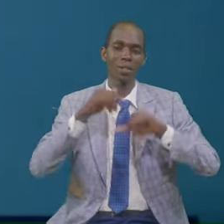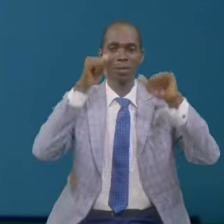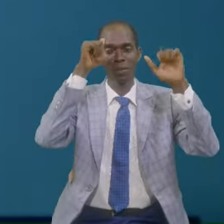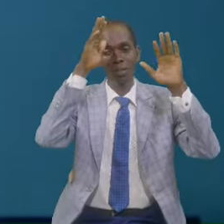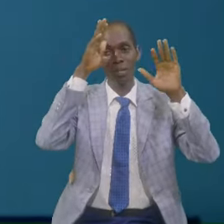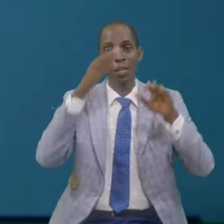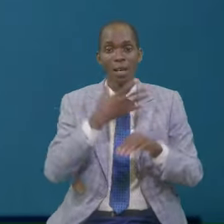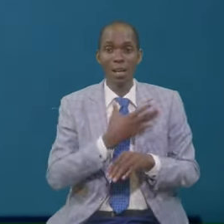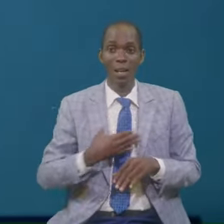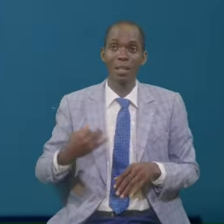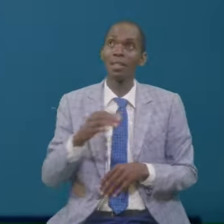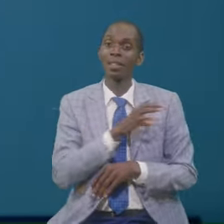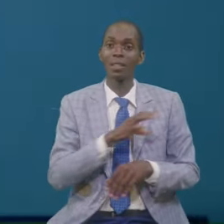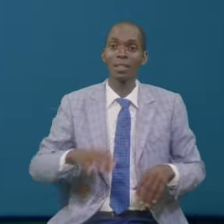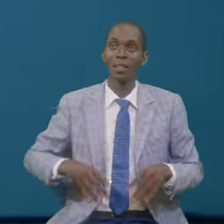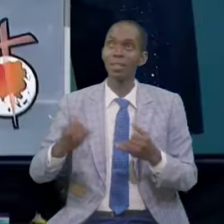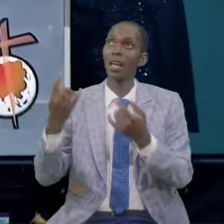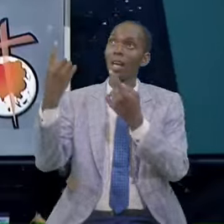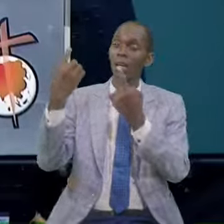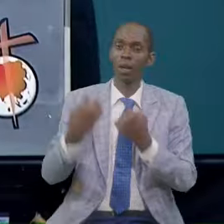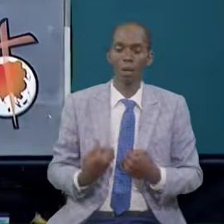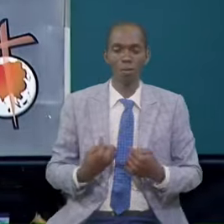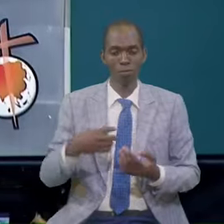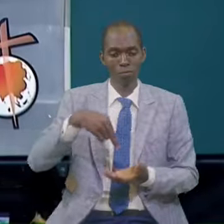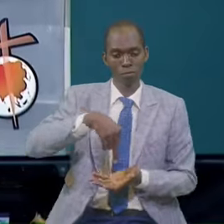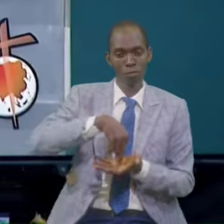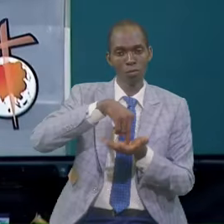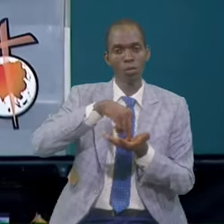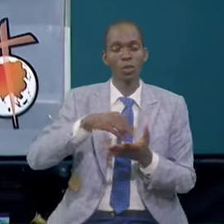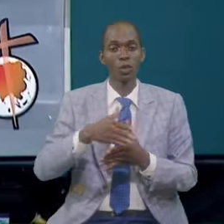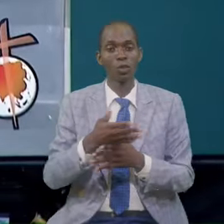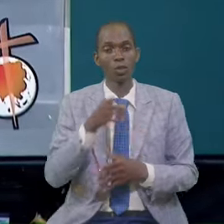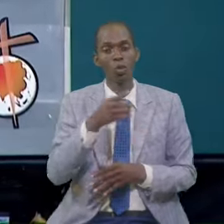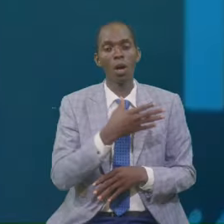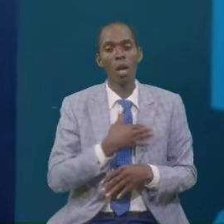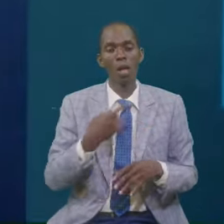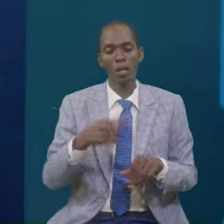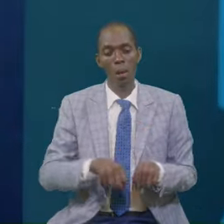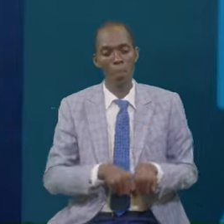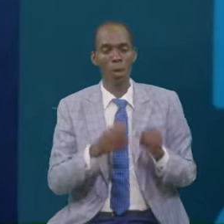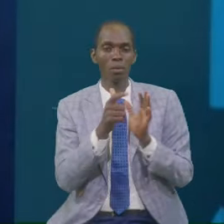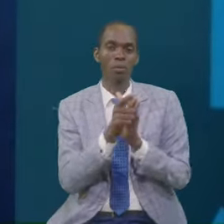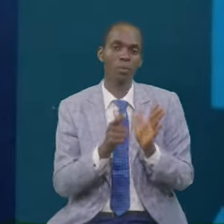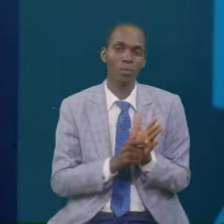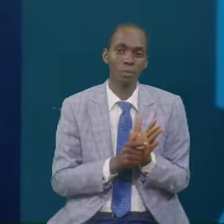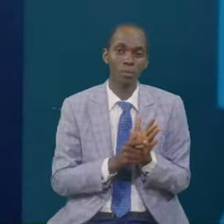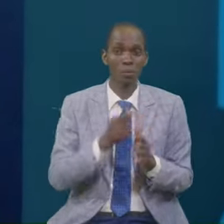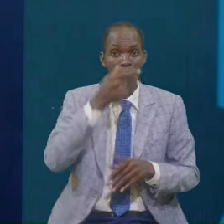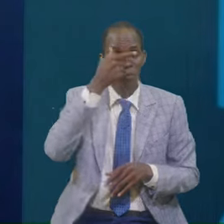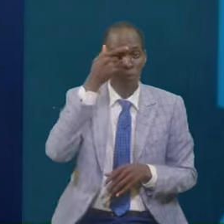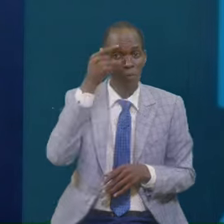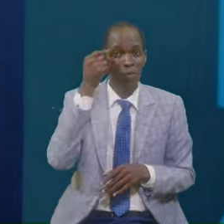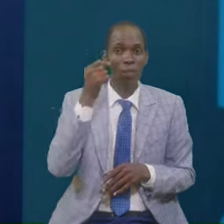you and the broken law. ఆయన మీకును నేరాన్ని ఉల్లంఘించిన విధానానికి మధ్యలో వస్తున్నాడు. He comes between you and the